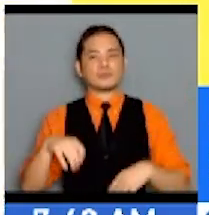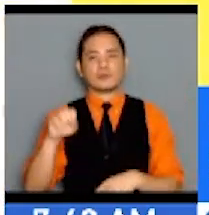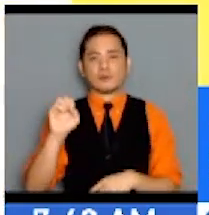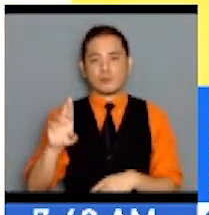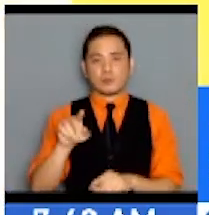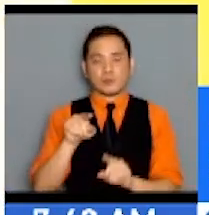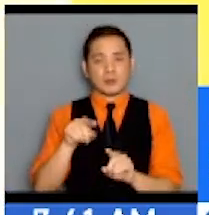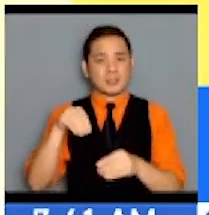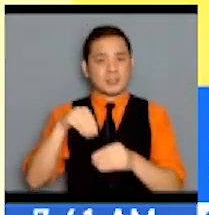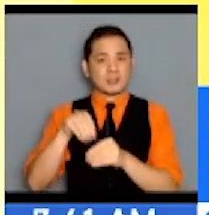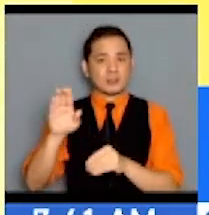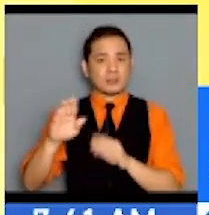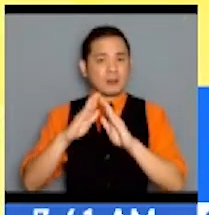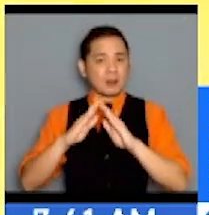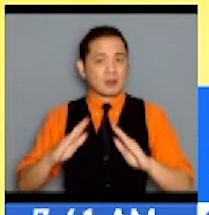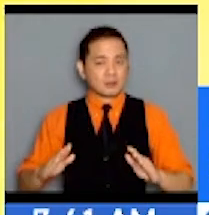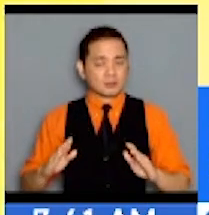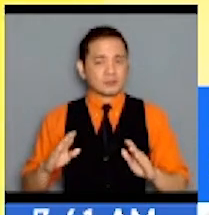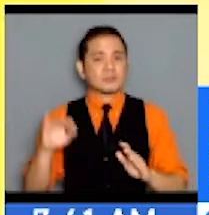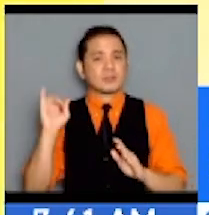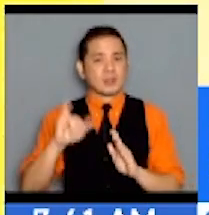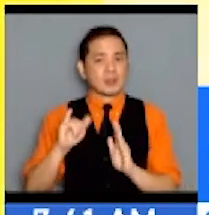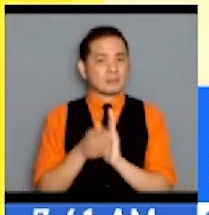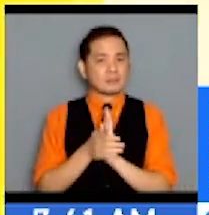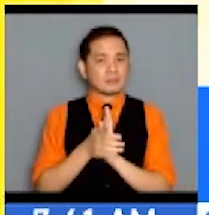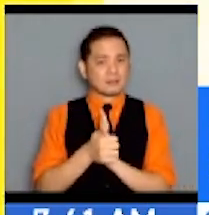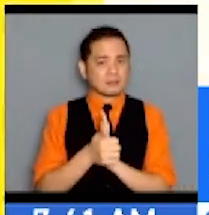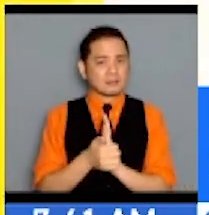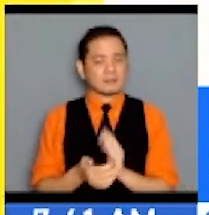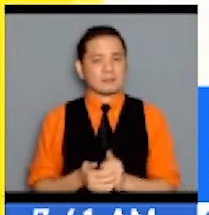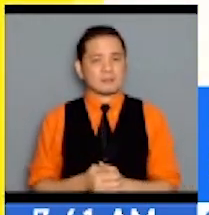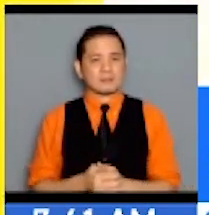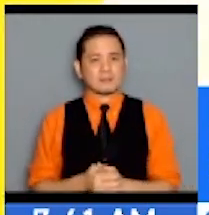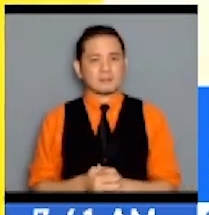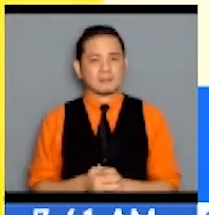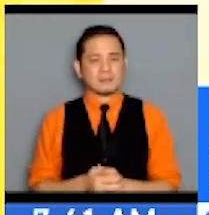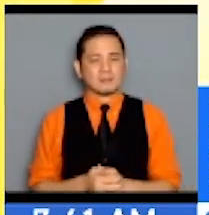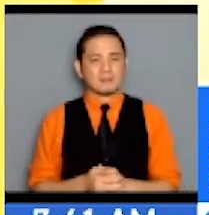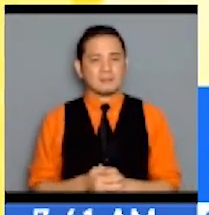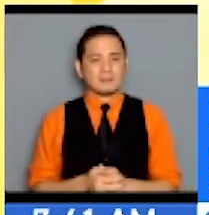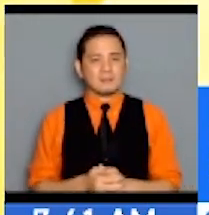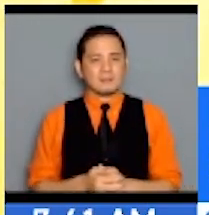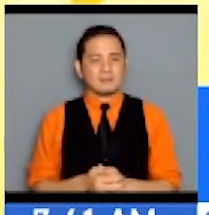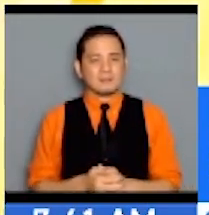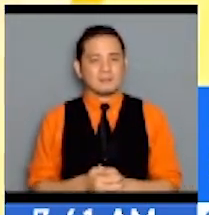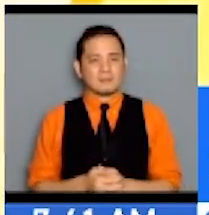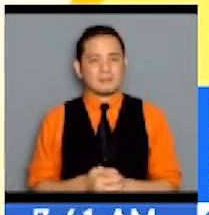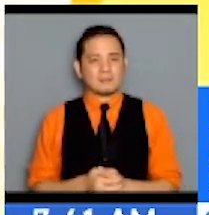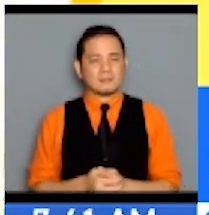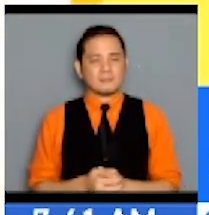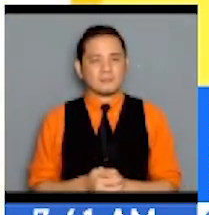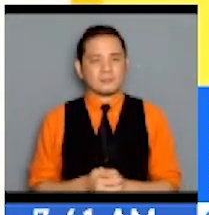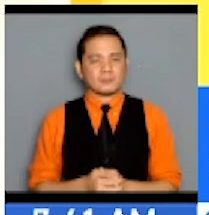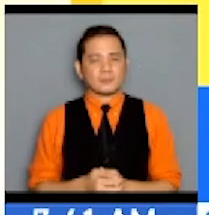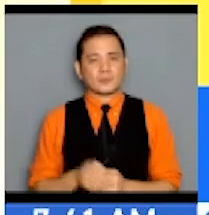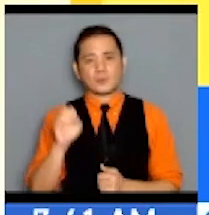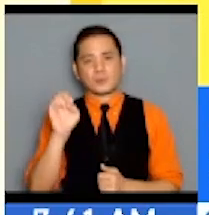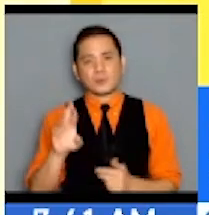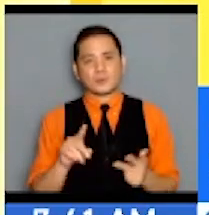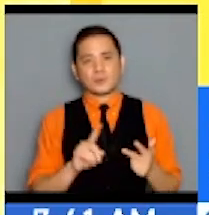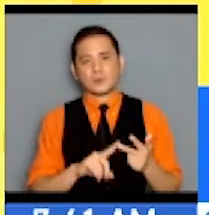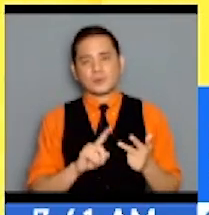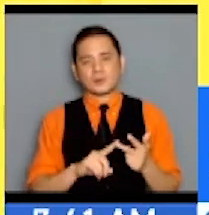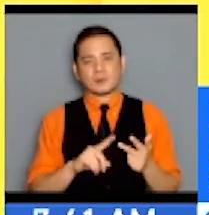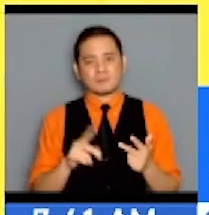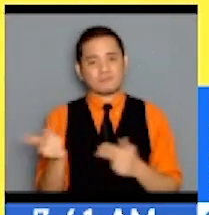bahay ng pamilya, dun gagawin ni Mister at ng kanyang kabit. Or sa talagang public ang kanilang pagsasama,